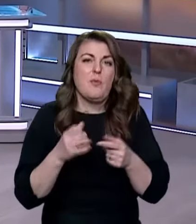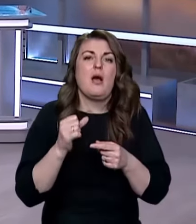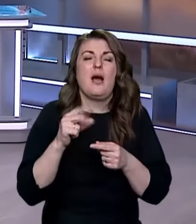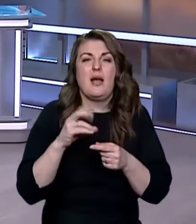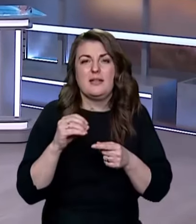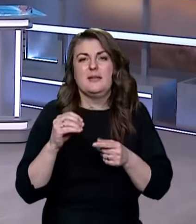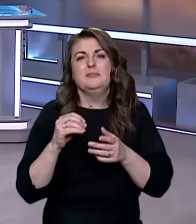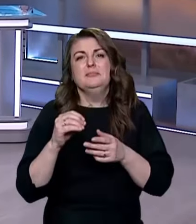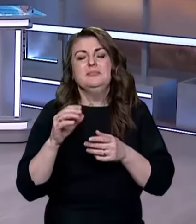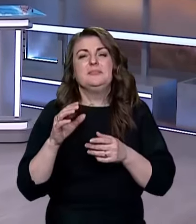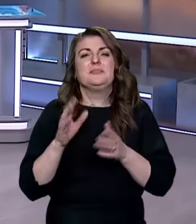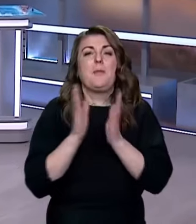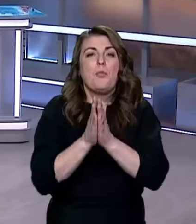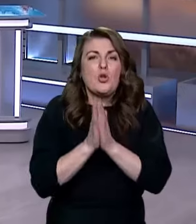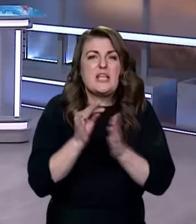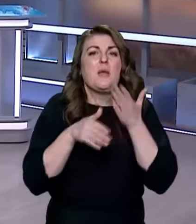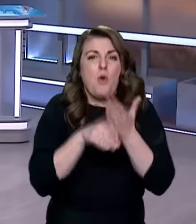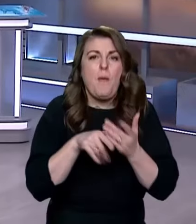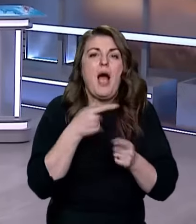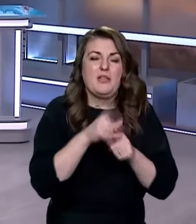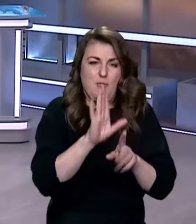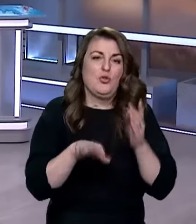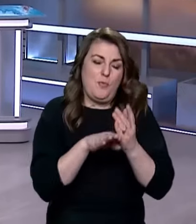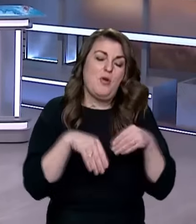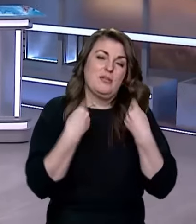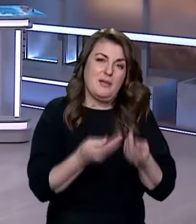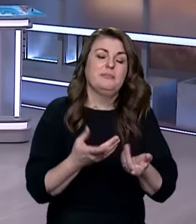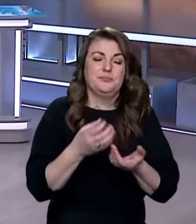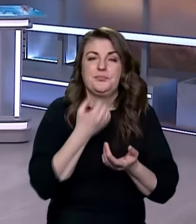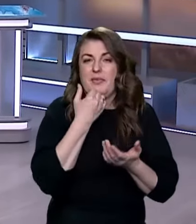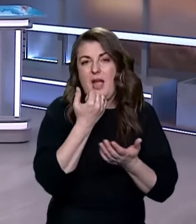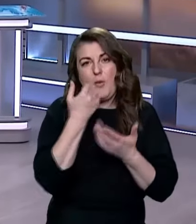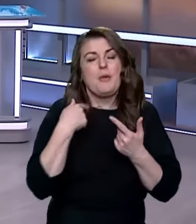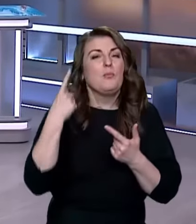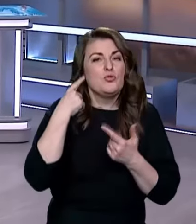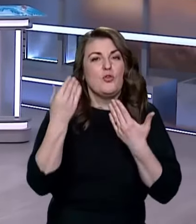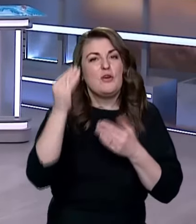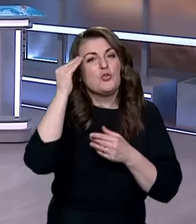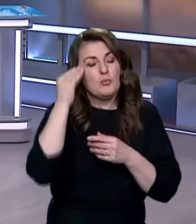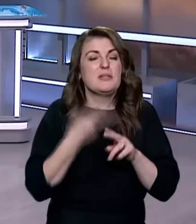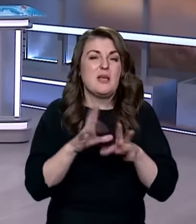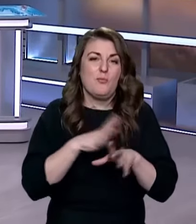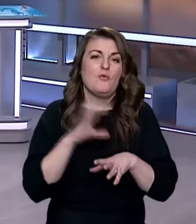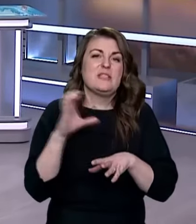просить, пане Сергію, дякуємо про допомогу, вам. І вона буде надана. Пане Сергію, дякуємо. Ми почули вашу думку.